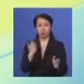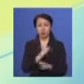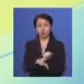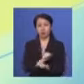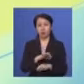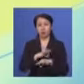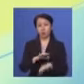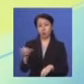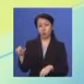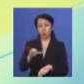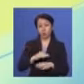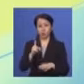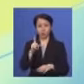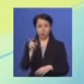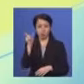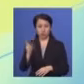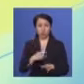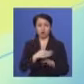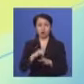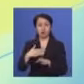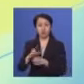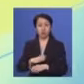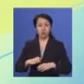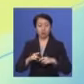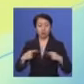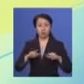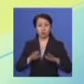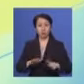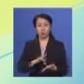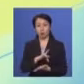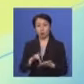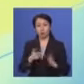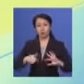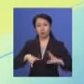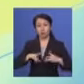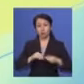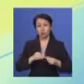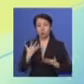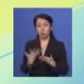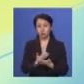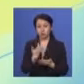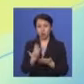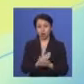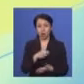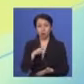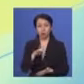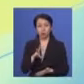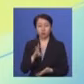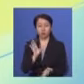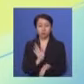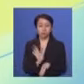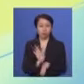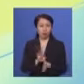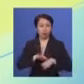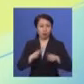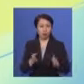субботник. Более 100 человек разделились на группы и различные участки города, в результате чего собрано почти тонна отходов.